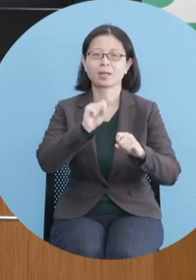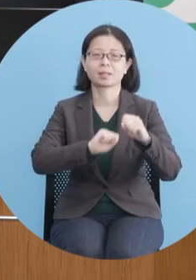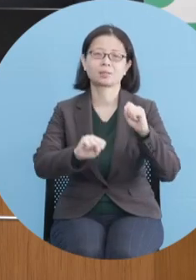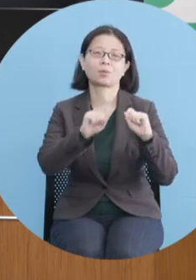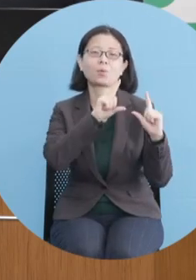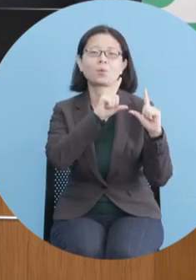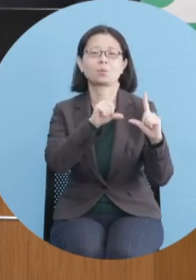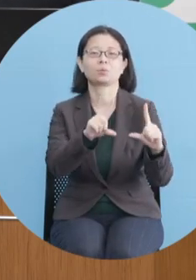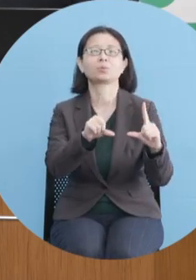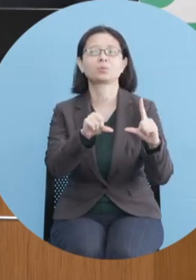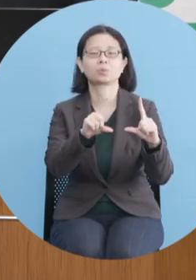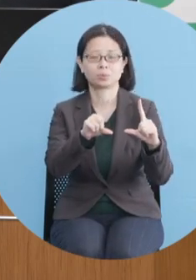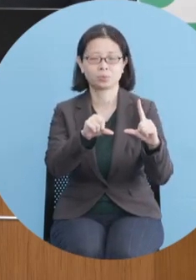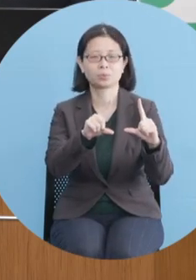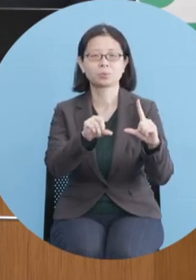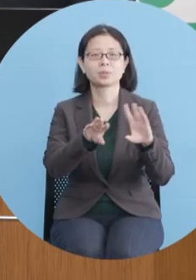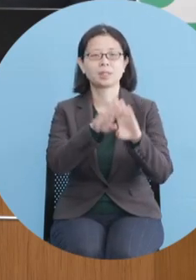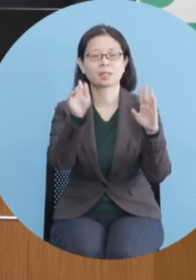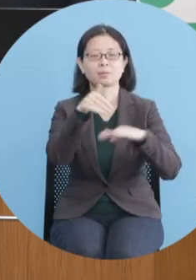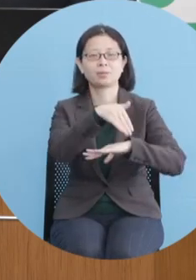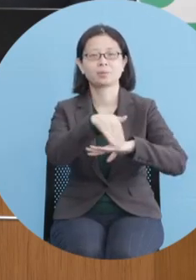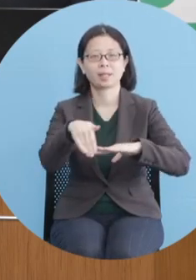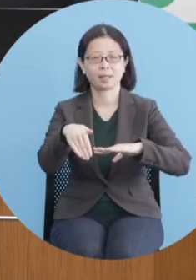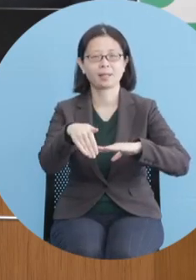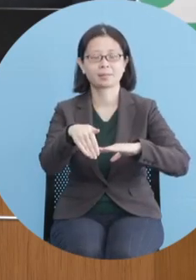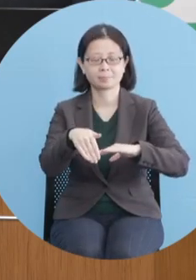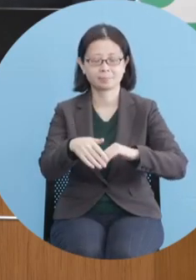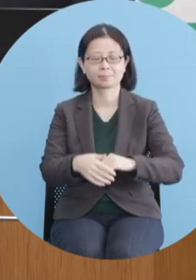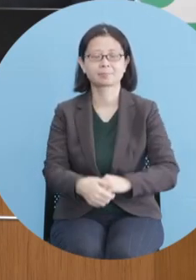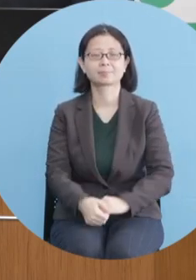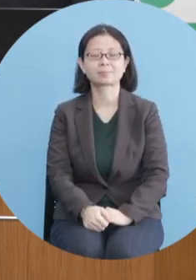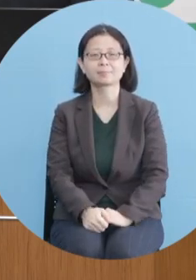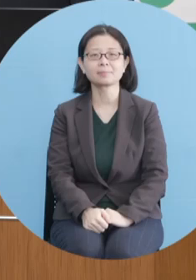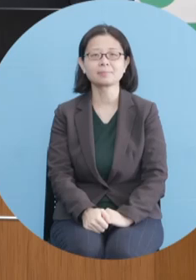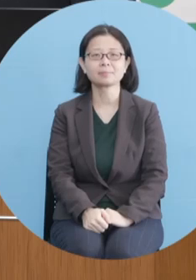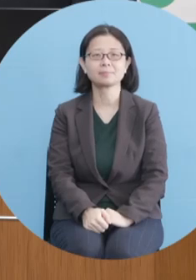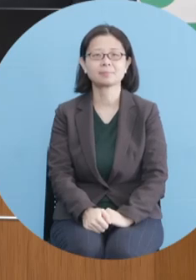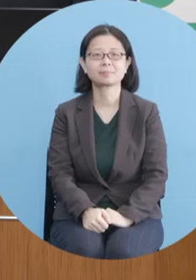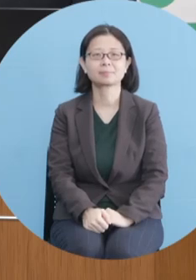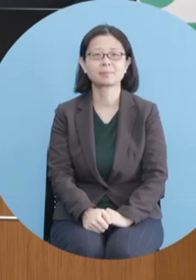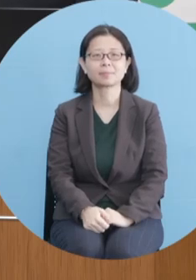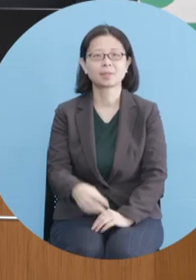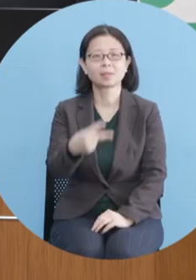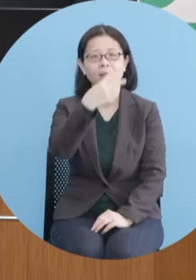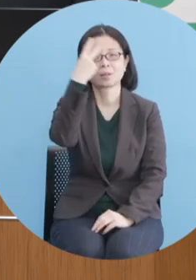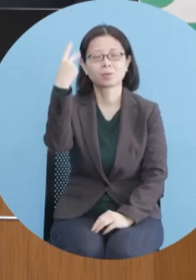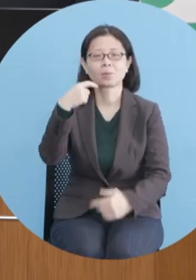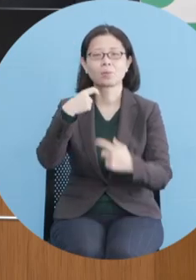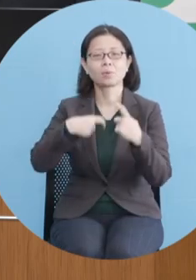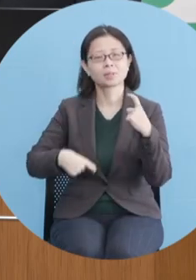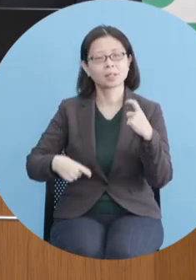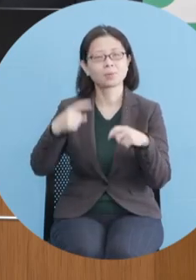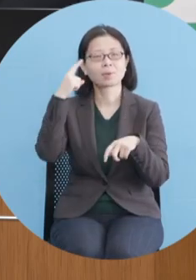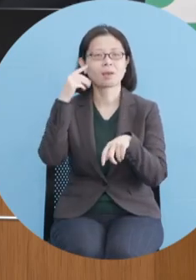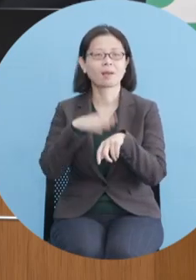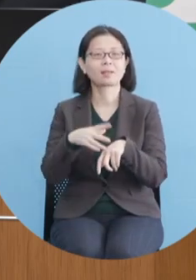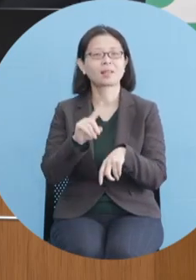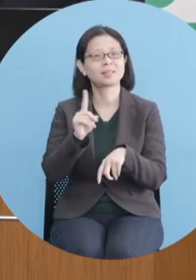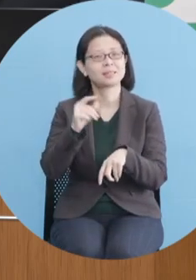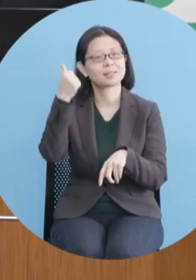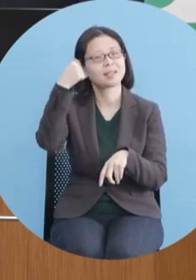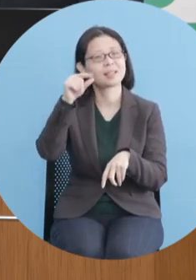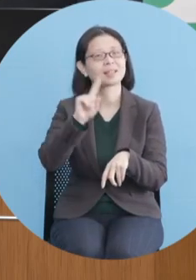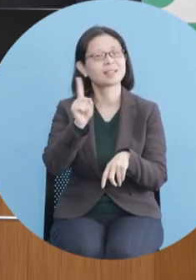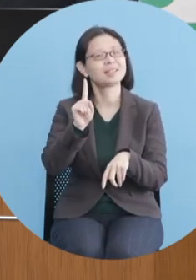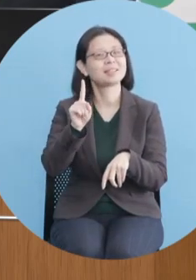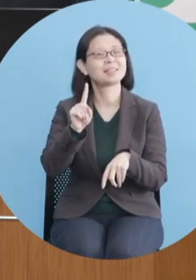会報告に結びつけていくわけでございますえ高校生えの視点でえどういうアイデアが